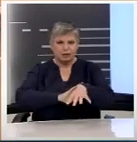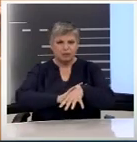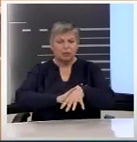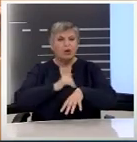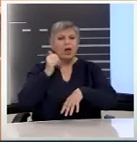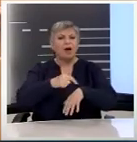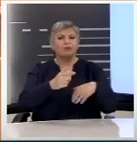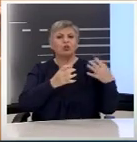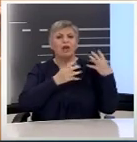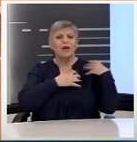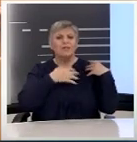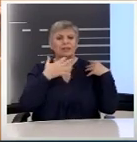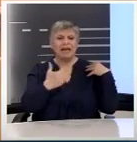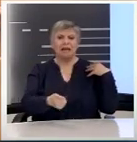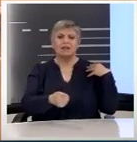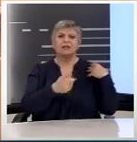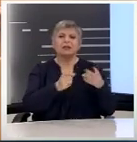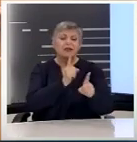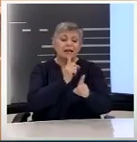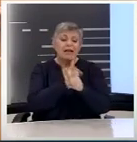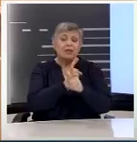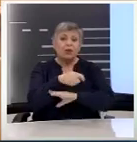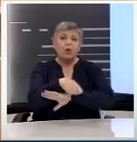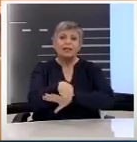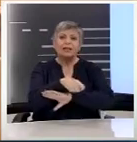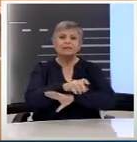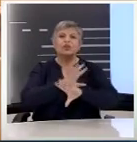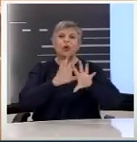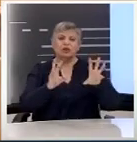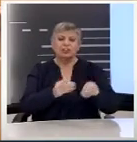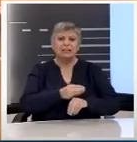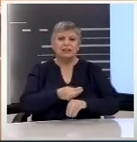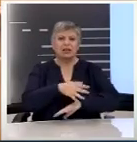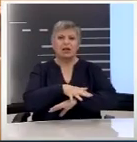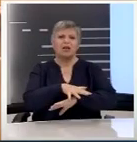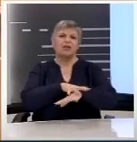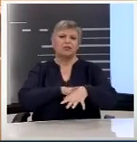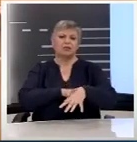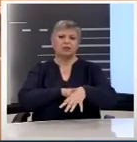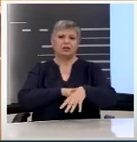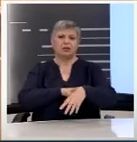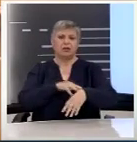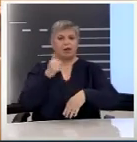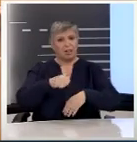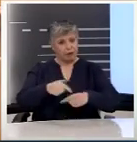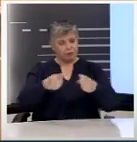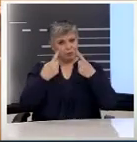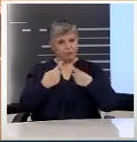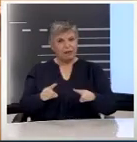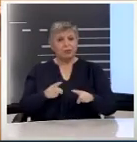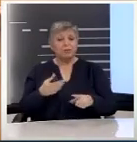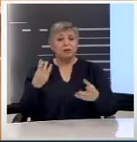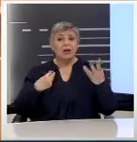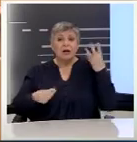Τι είναι αυτά που ακούμε? Τι είναι αυτά τα περίεργα νομικά που ακούμε σε αυτή την αίθουσα? Επιτέλους,